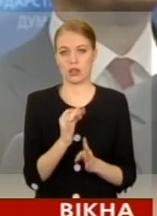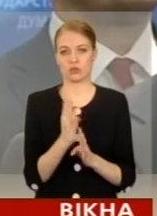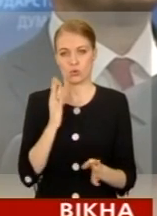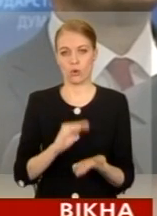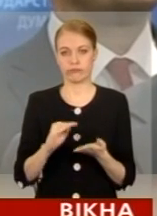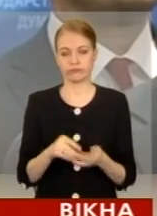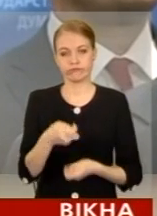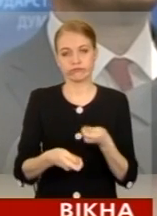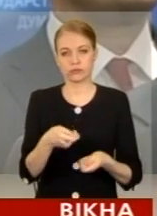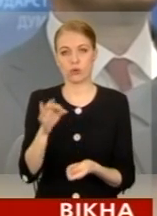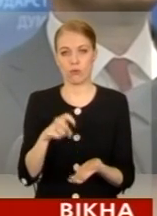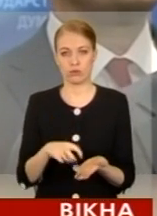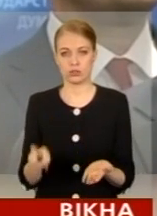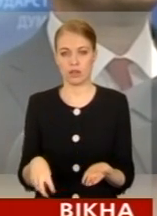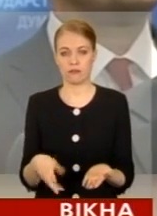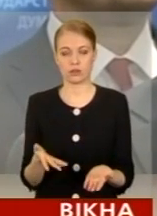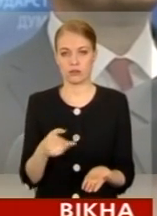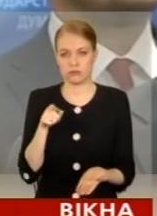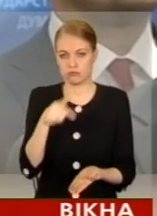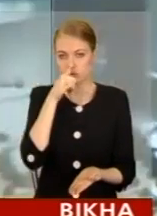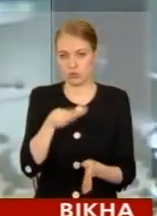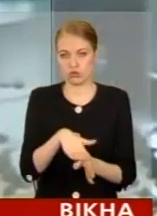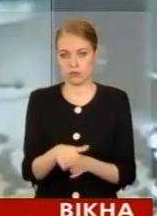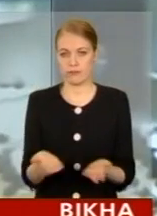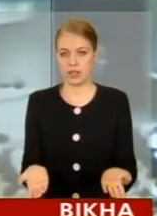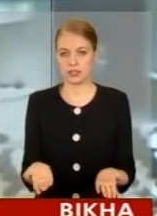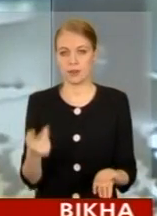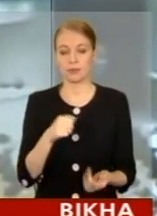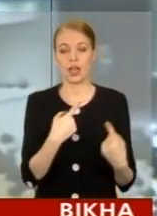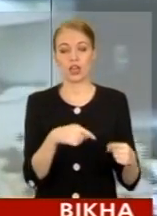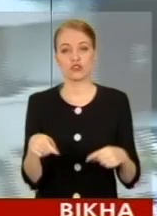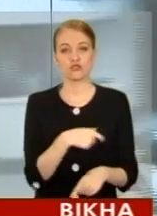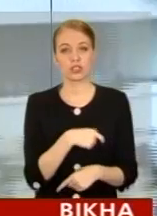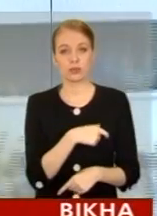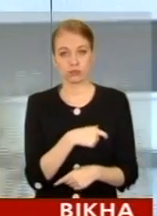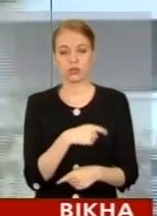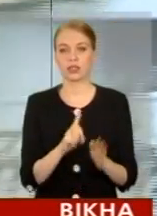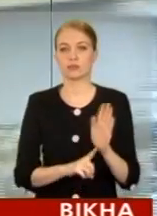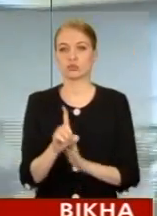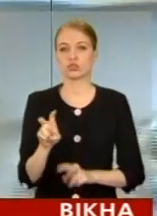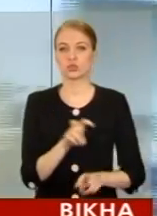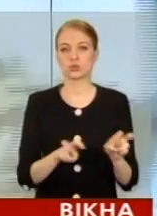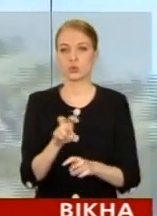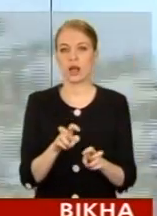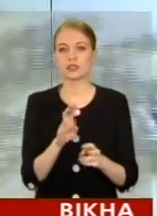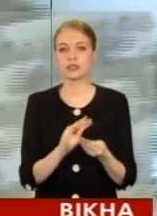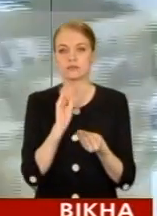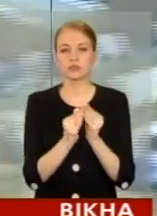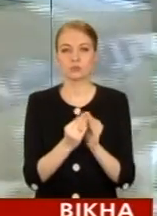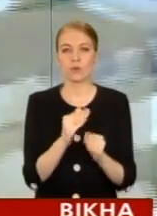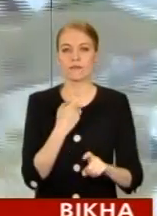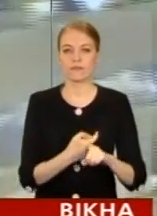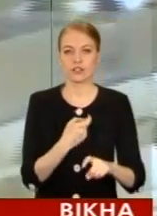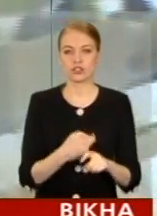напише заявлення об відставці. Воно не в состоянии справлятися. Інші ж депутати Держдуми взялися шукати змову